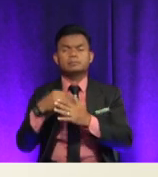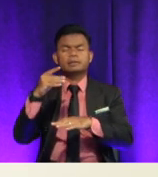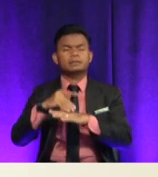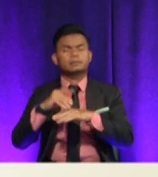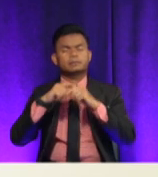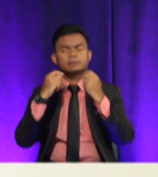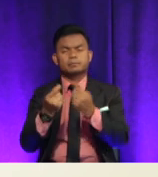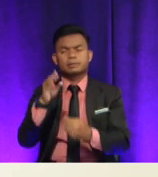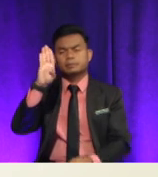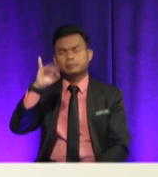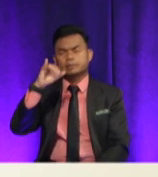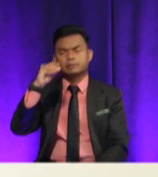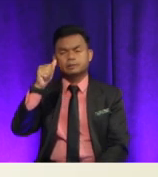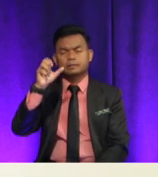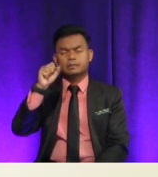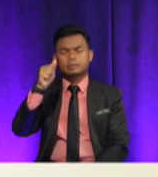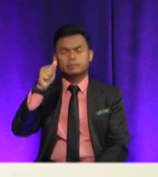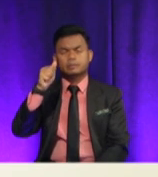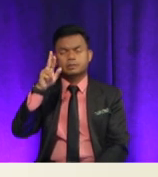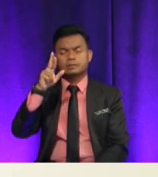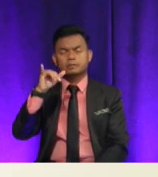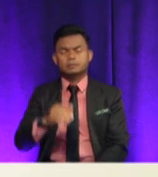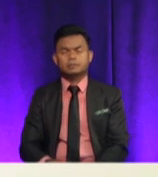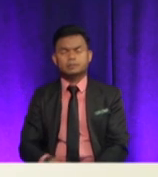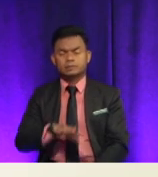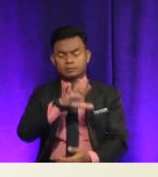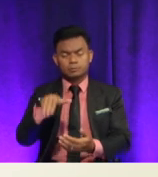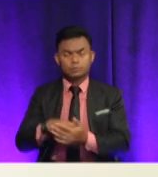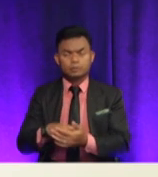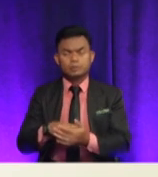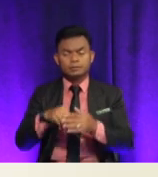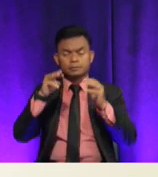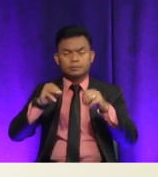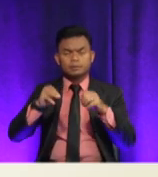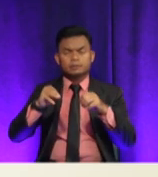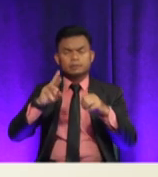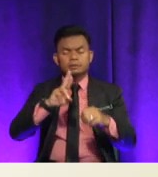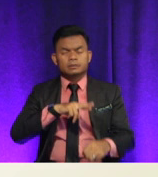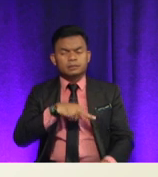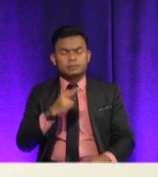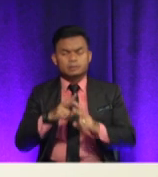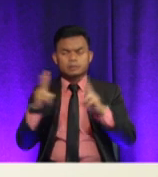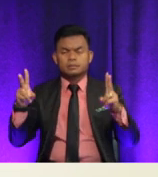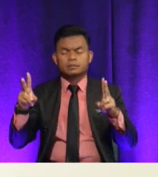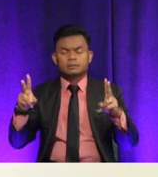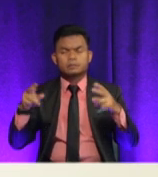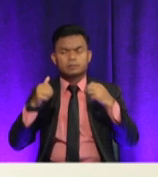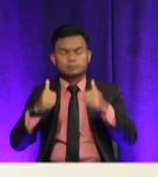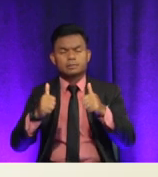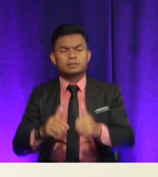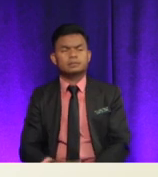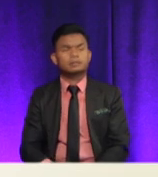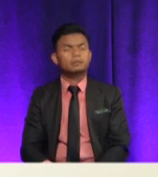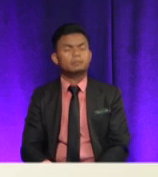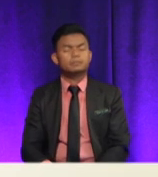menteri tersebut merasa sangat kagum Oke Khairan tercengang maksudnya dia kagum di situ oke